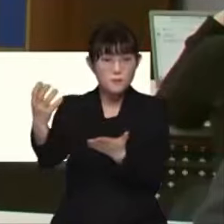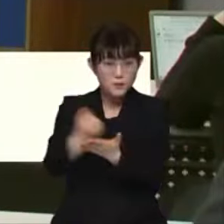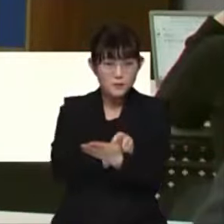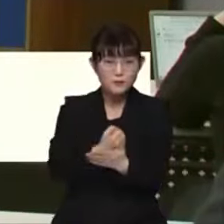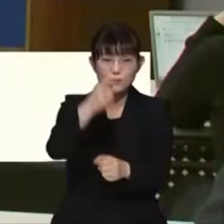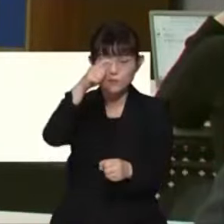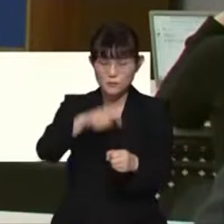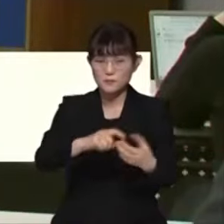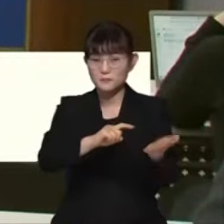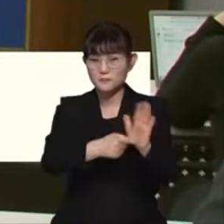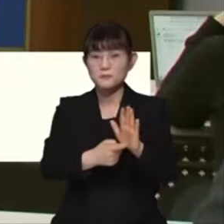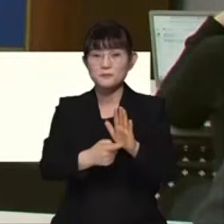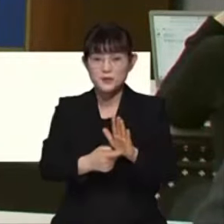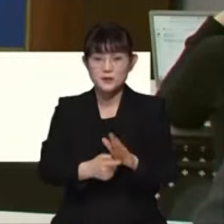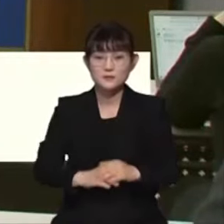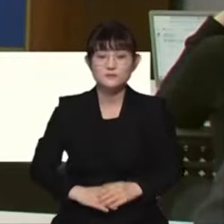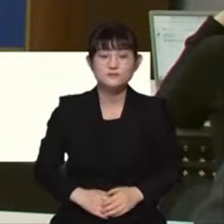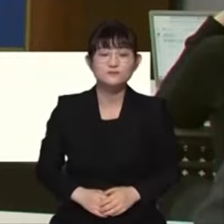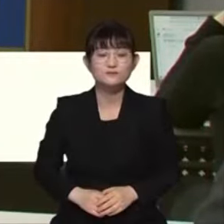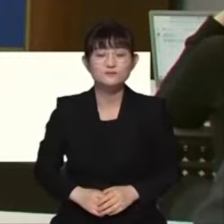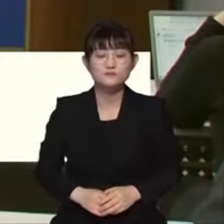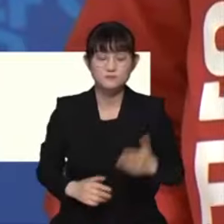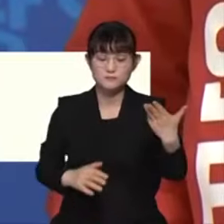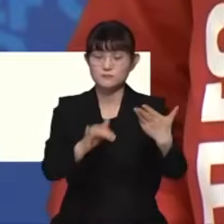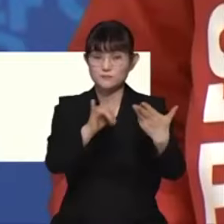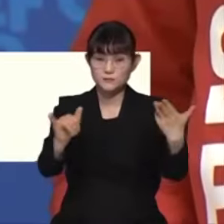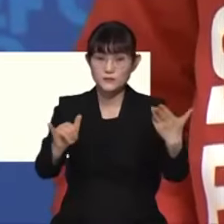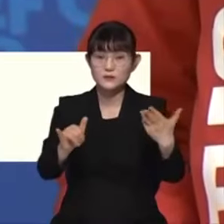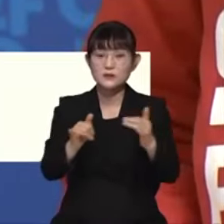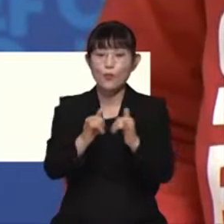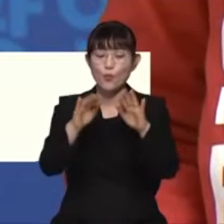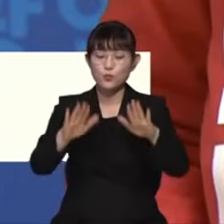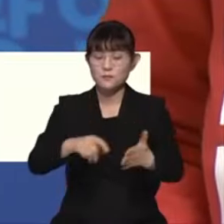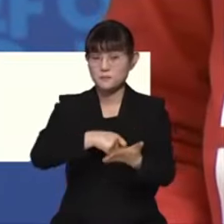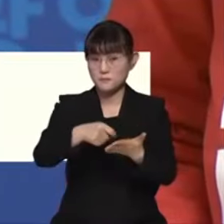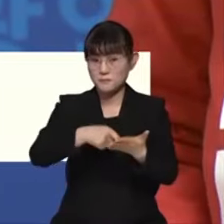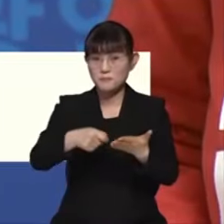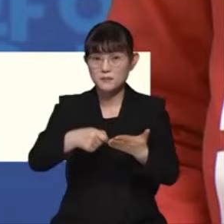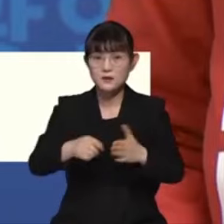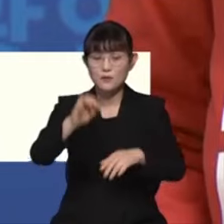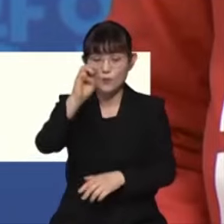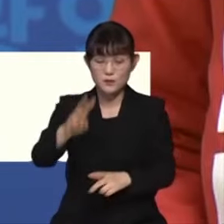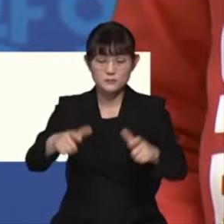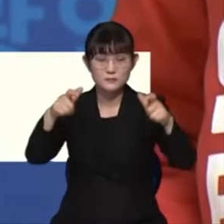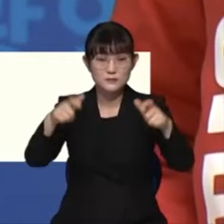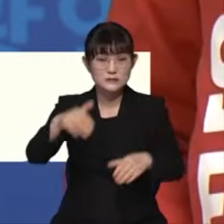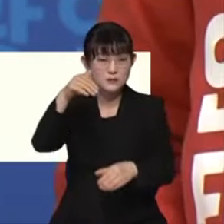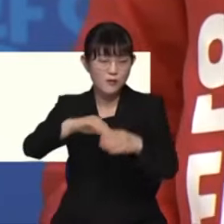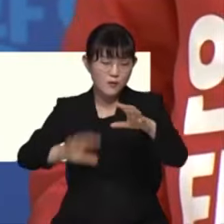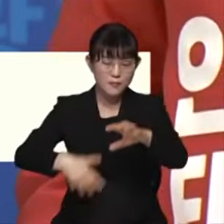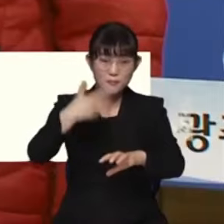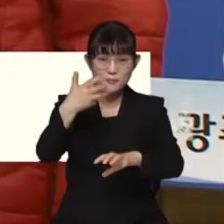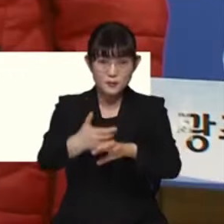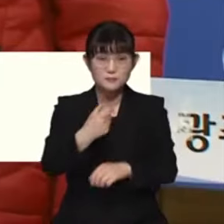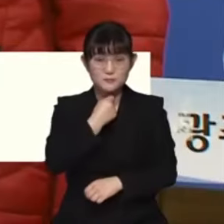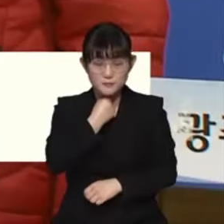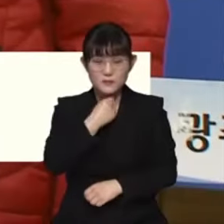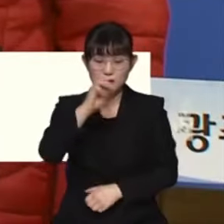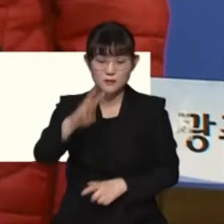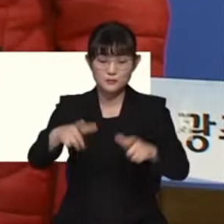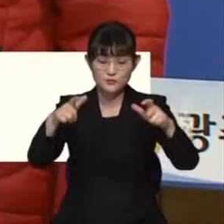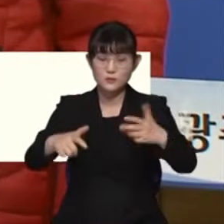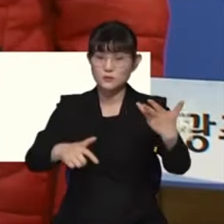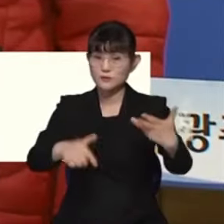다짐했습니다. 국민의힘 소속 광주 지역 후보 8명은 오늘 성명을 내고 광주발 선거 혁명을 이루겠다며 광주